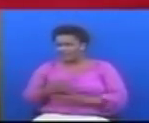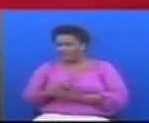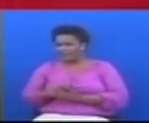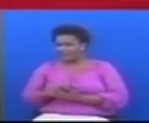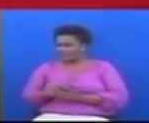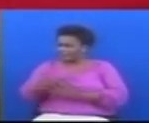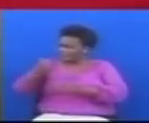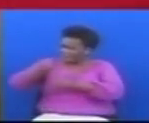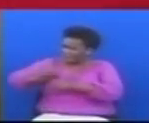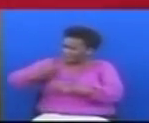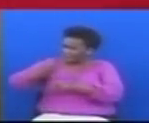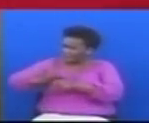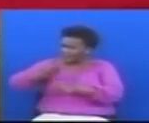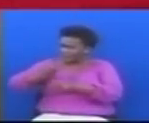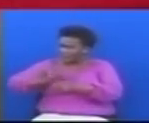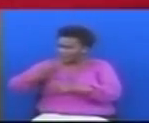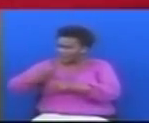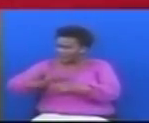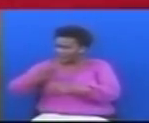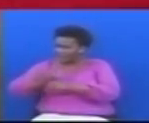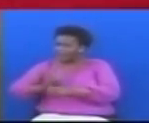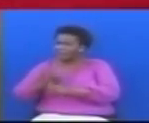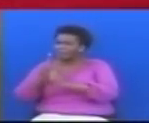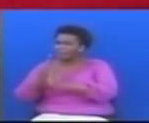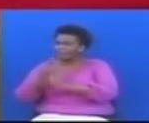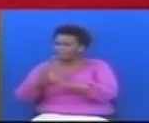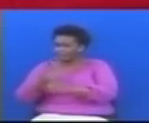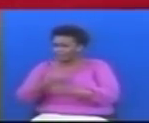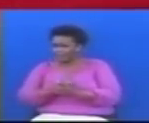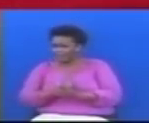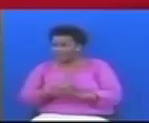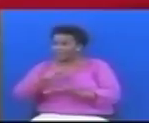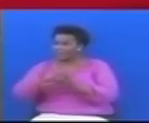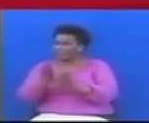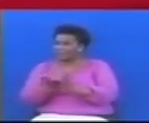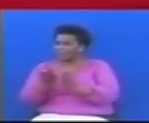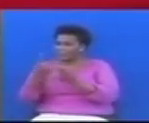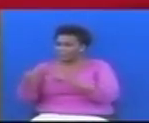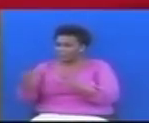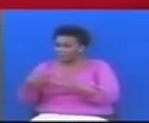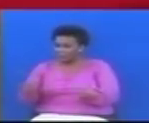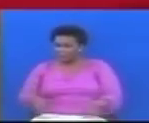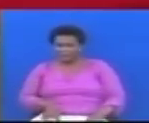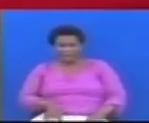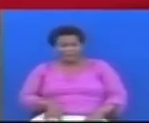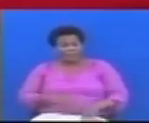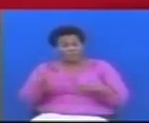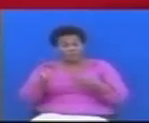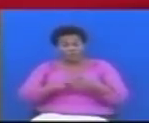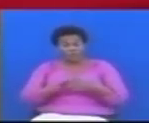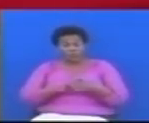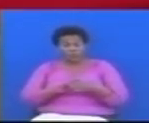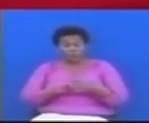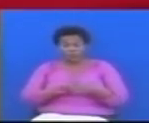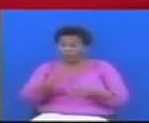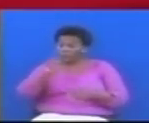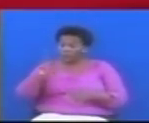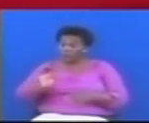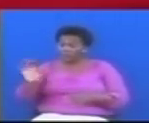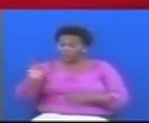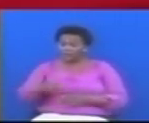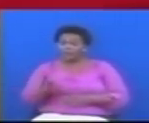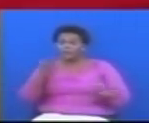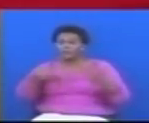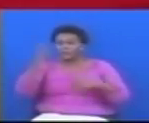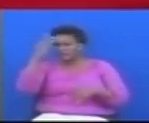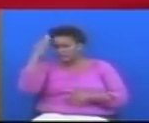kufanya kazi nzuri kama wabunge wengine wa viti maalum kufuatilia sekta mbalimbali mbali. Na katika swali lake hili la nyongeza ameuliza hii kata ya